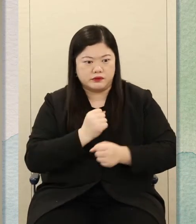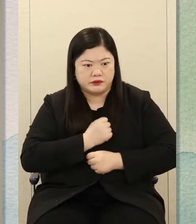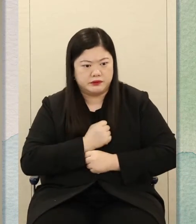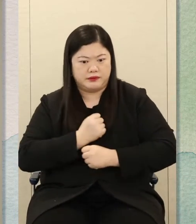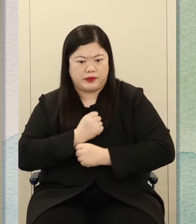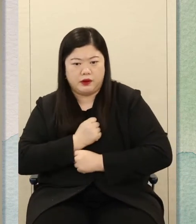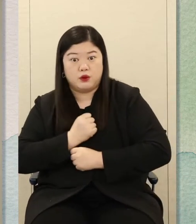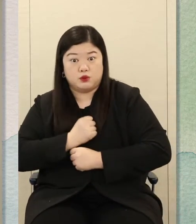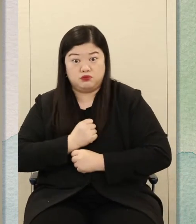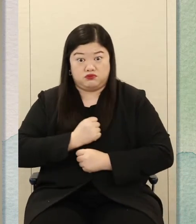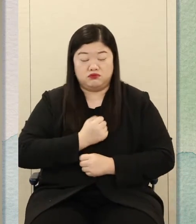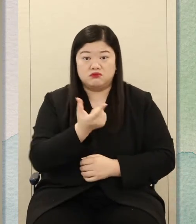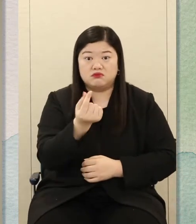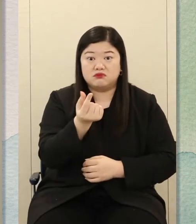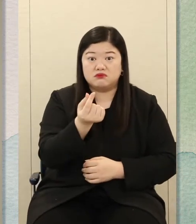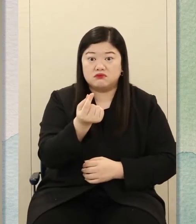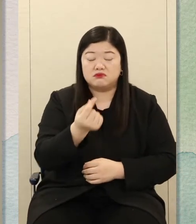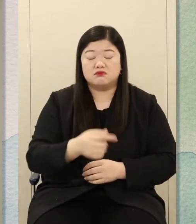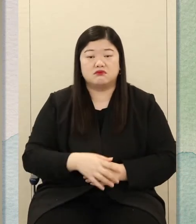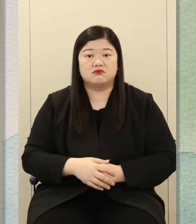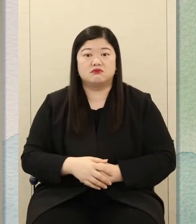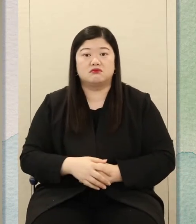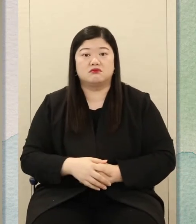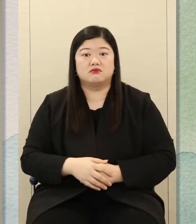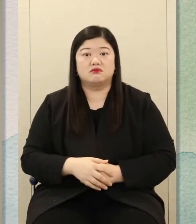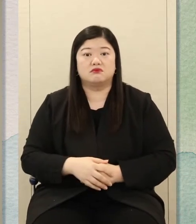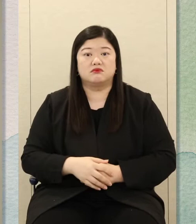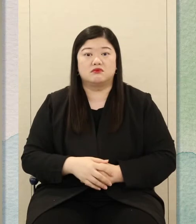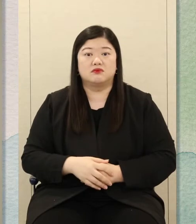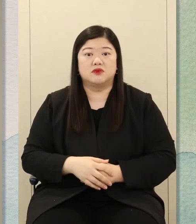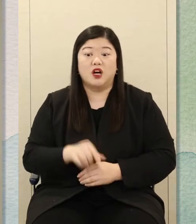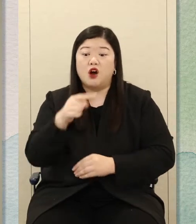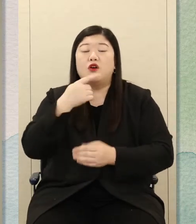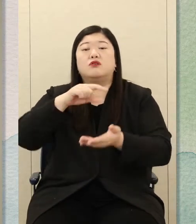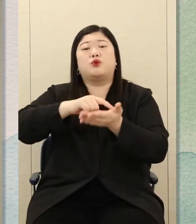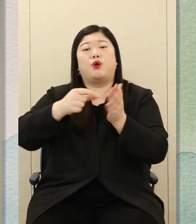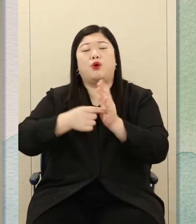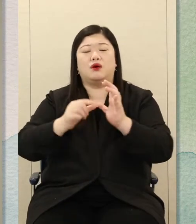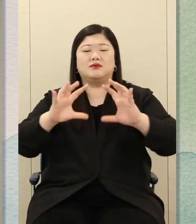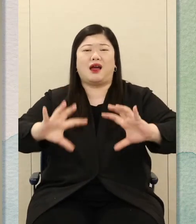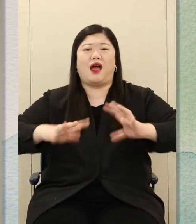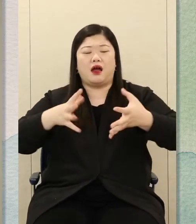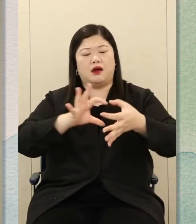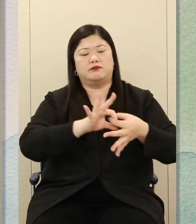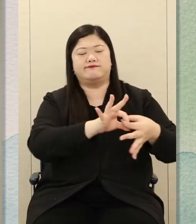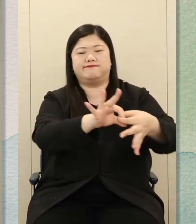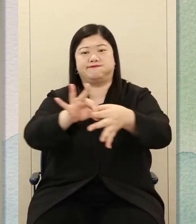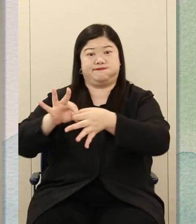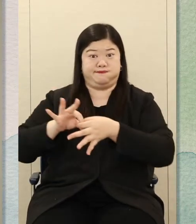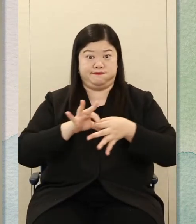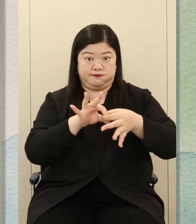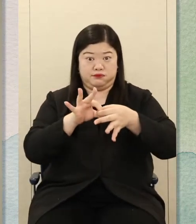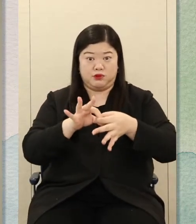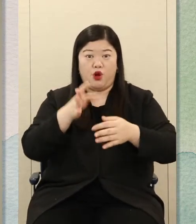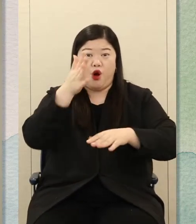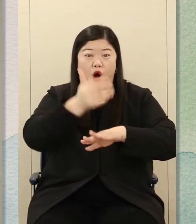감염병으로 고통을 받고 있잖아요. 이런 세계이기 때문에 우리가 좁은 이 세계에 갇혀 있어서는